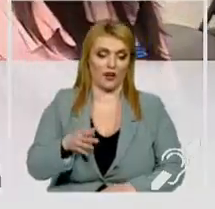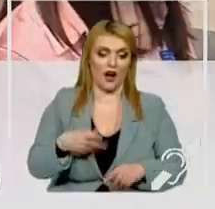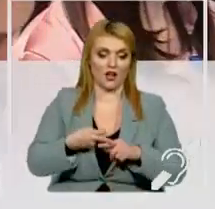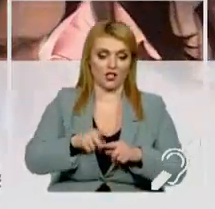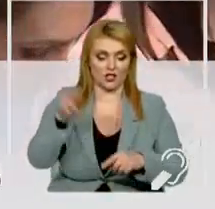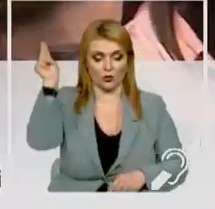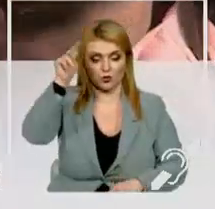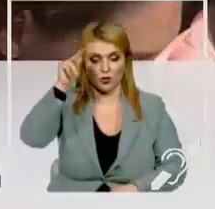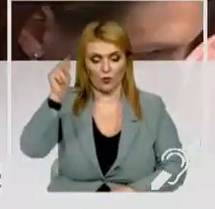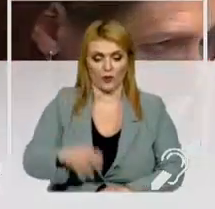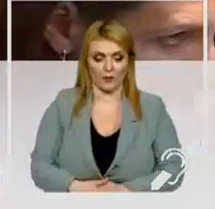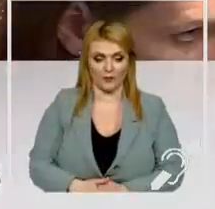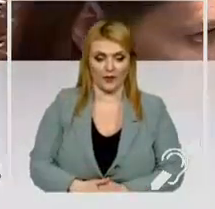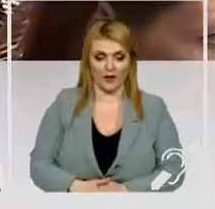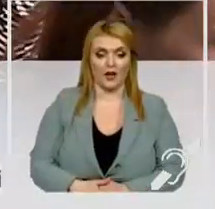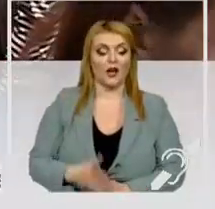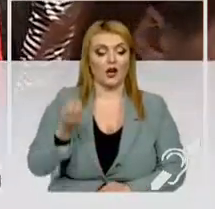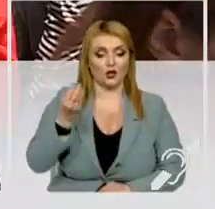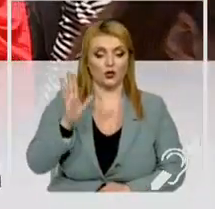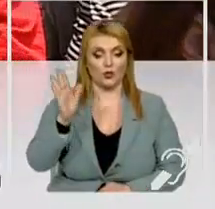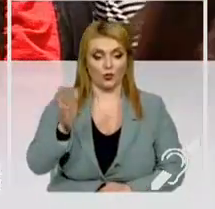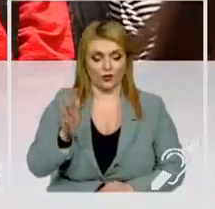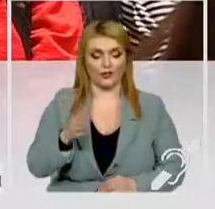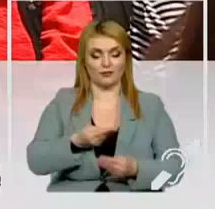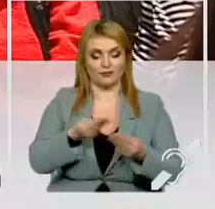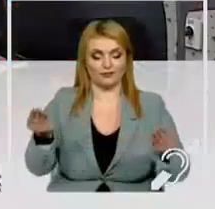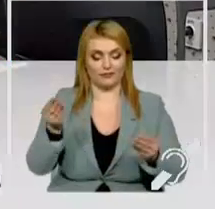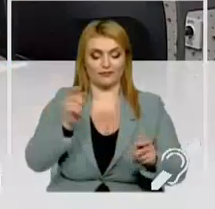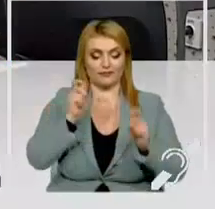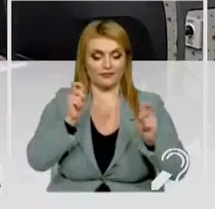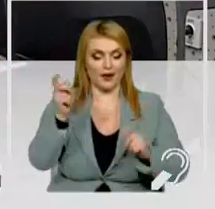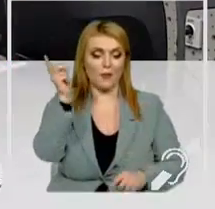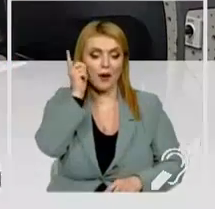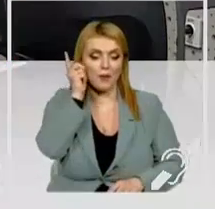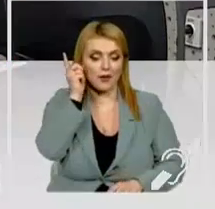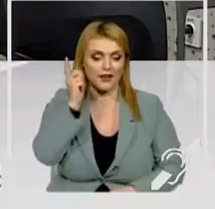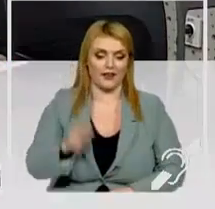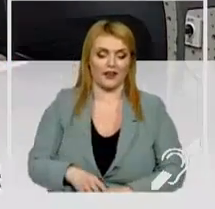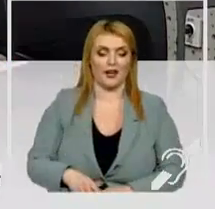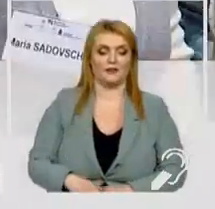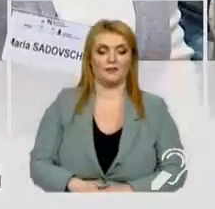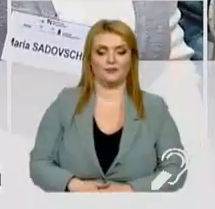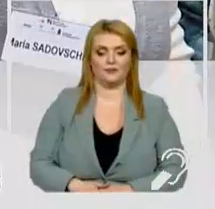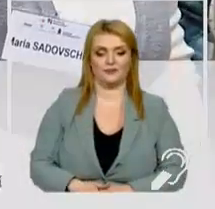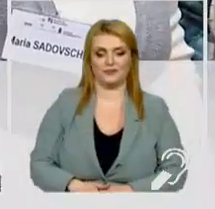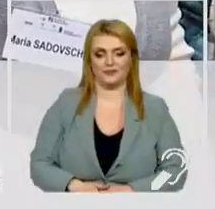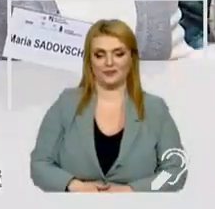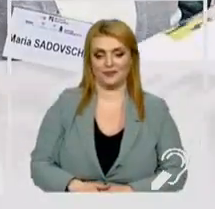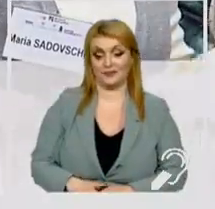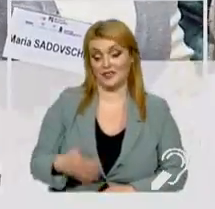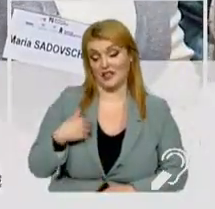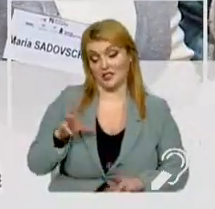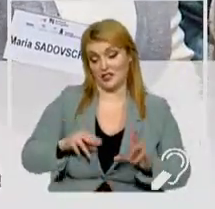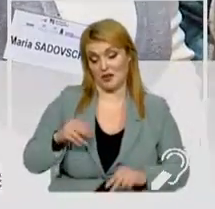între generații. Ei vor primi în dar și câte un telefon mobil pentru a pune în practică cunoștințele. Cred că e